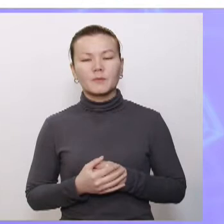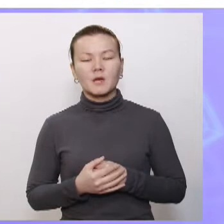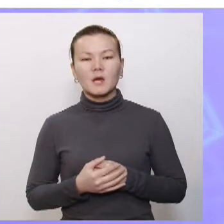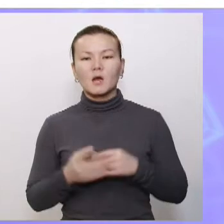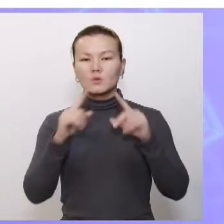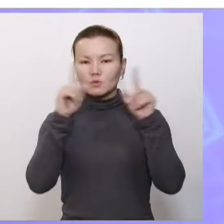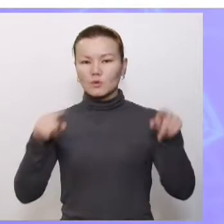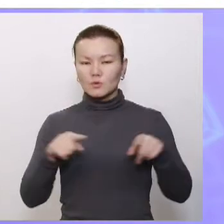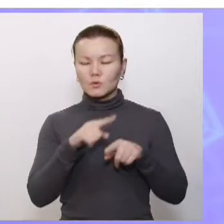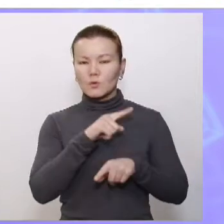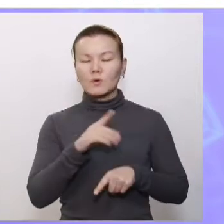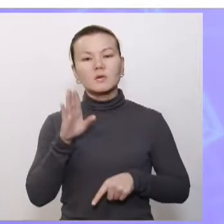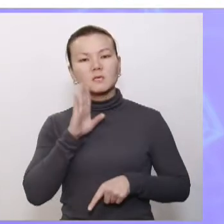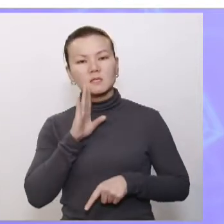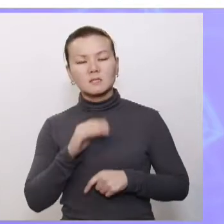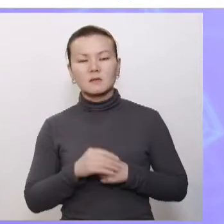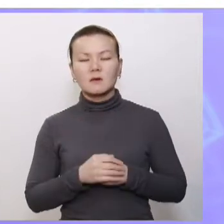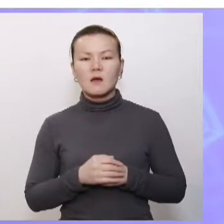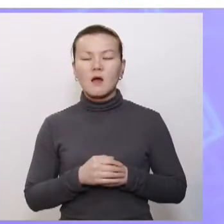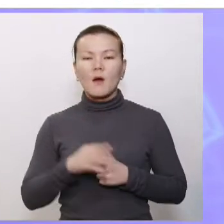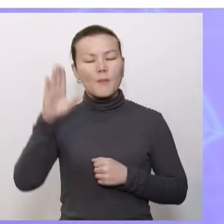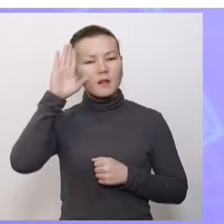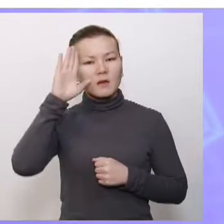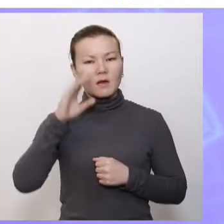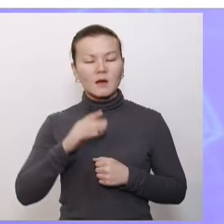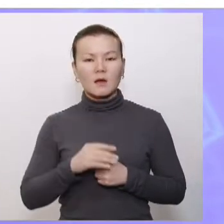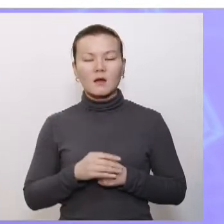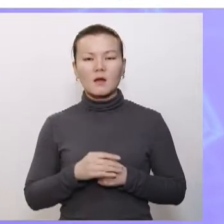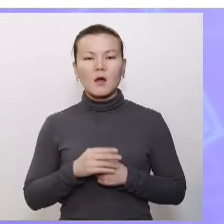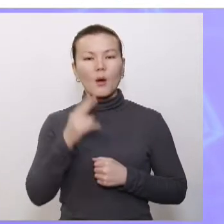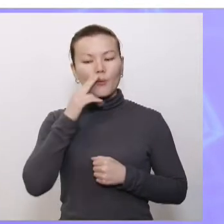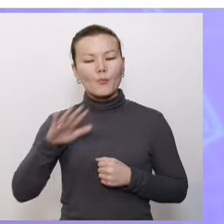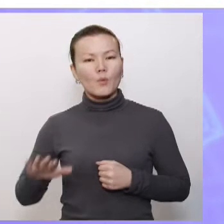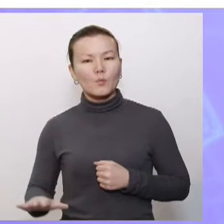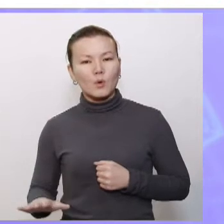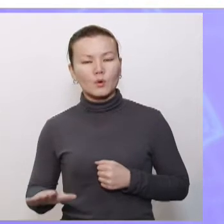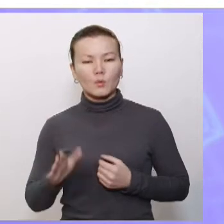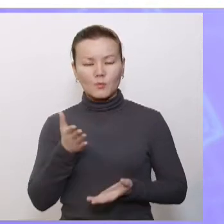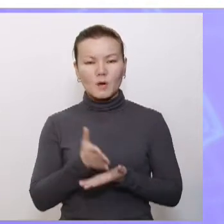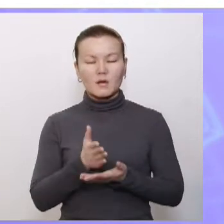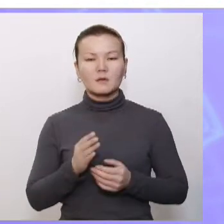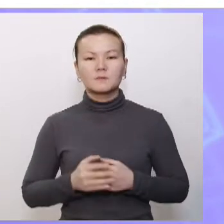Сүрөттө кыз, бала, бөбөк бар.